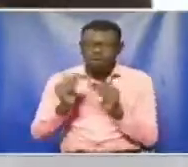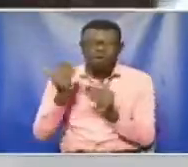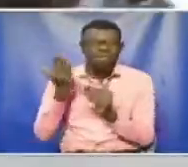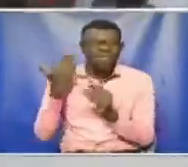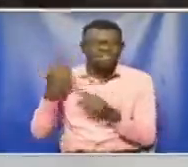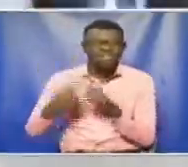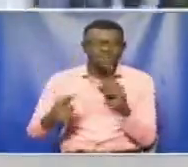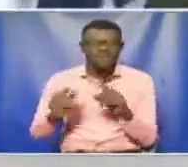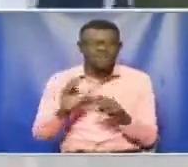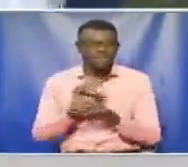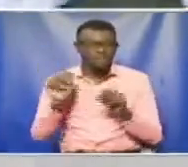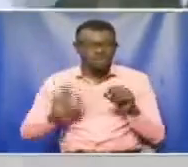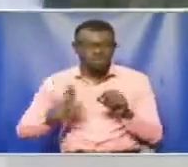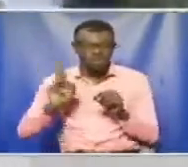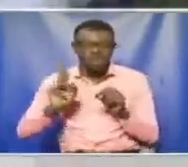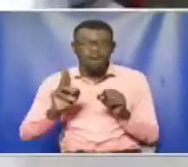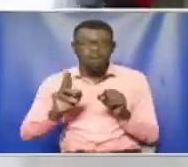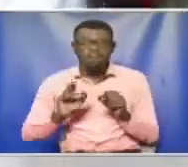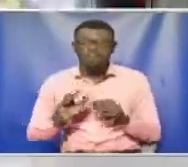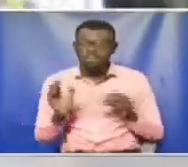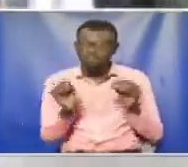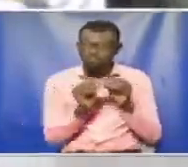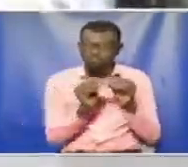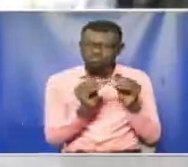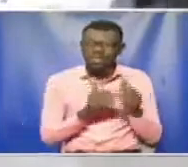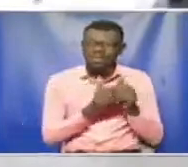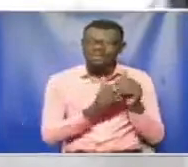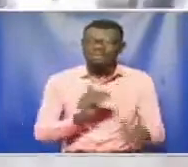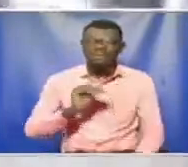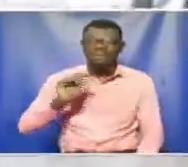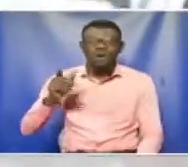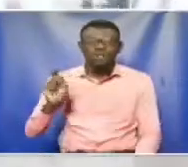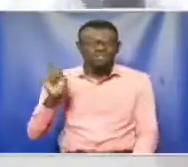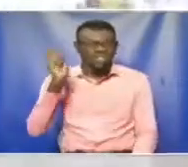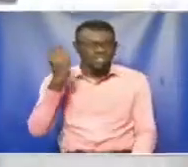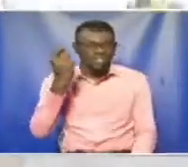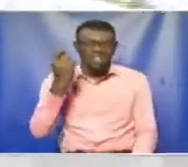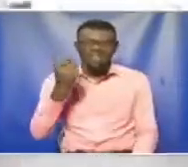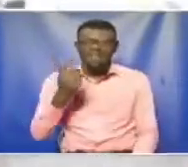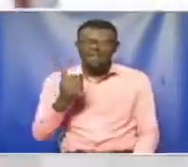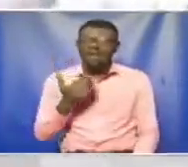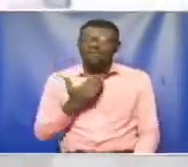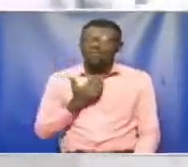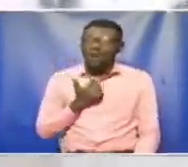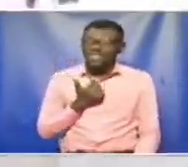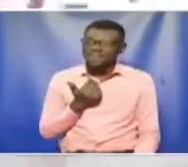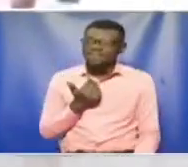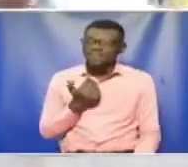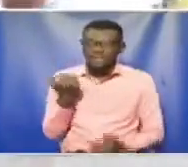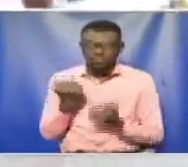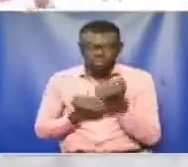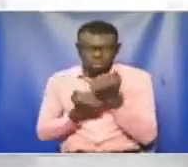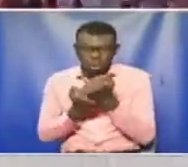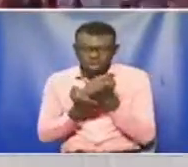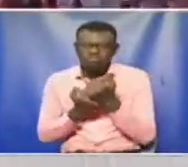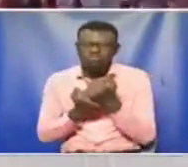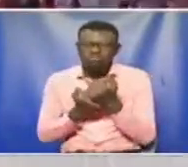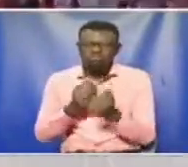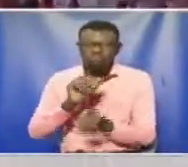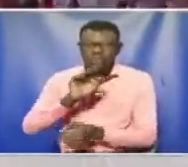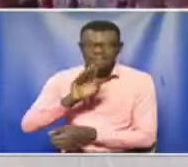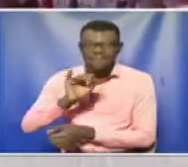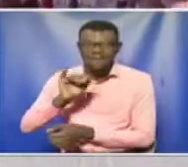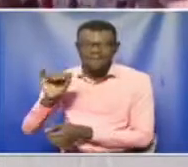ambapo Rais Uhuru Kenyatta alikutana na viongozi wa eneo la Mlima Kenya na kutaka kuunga mkono mchakato wa marekebisho ya